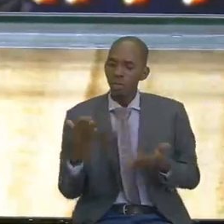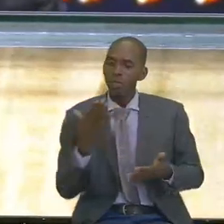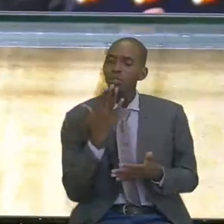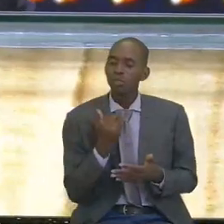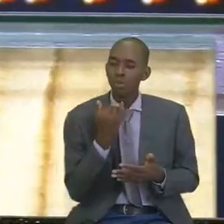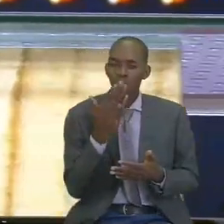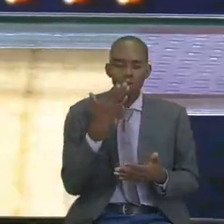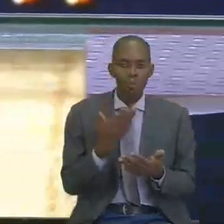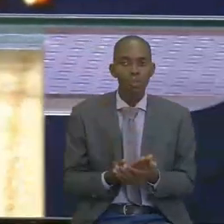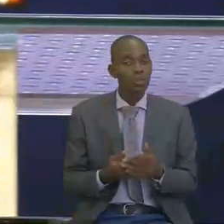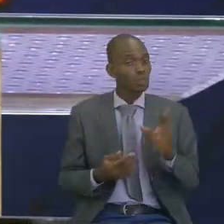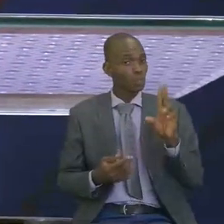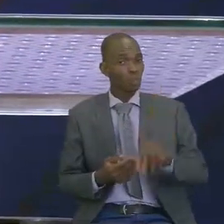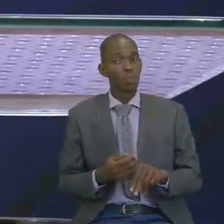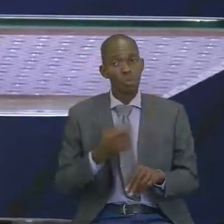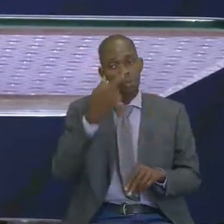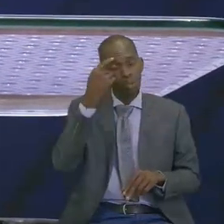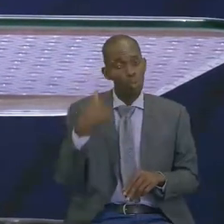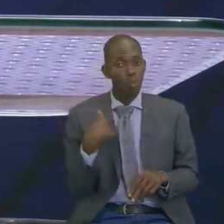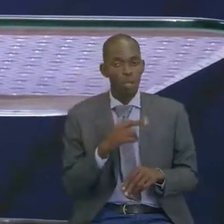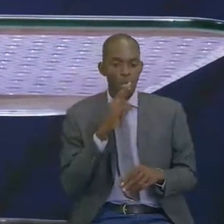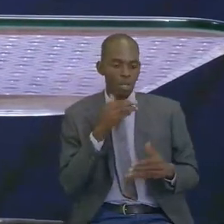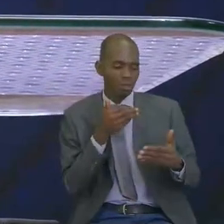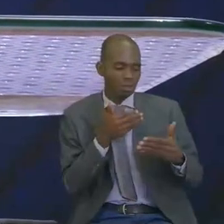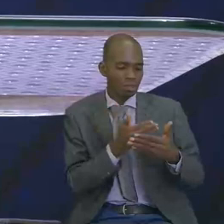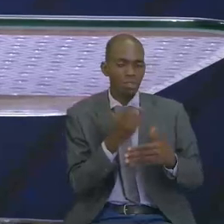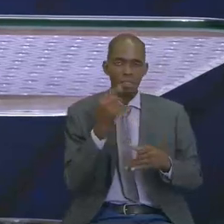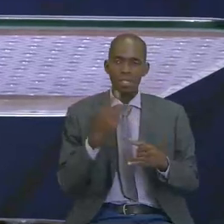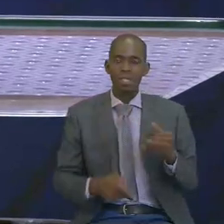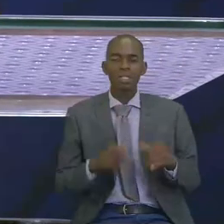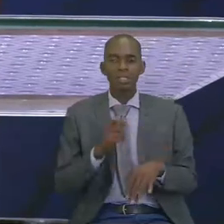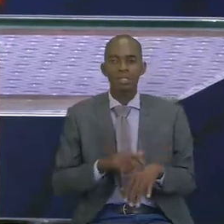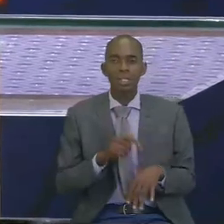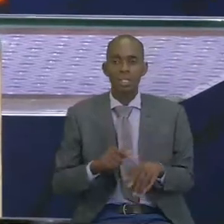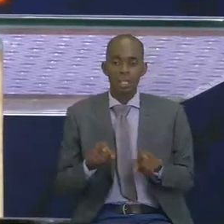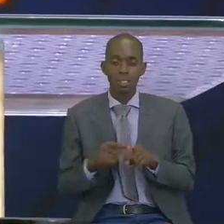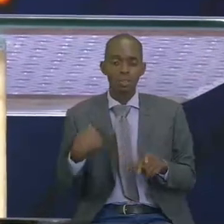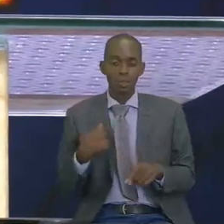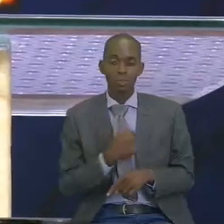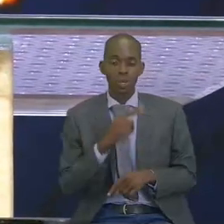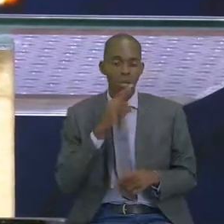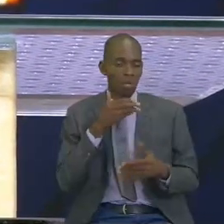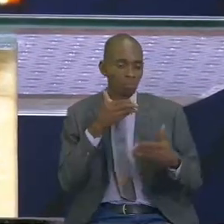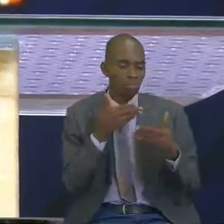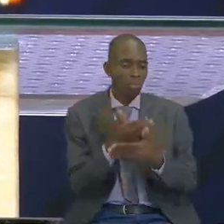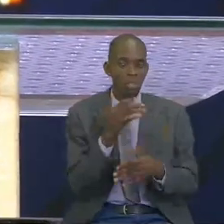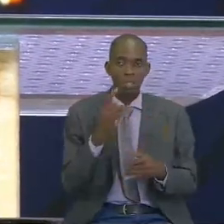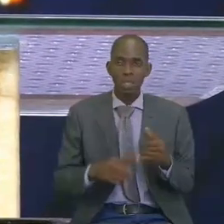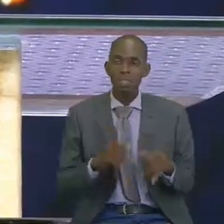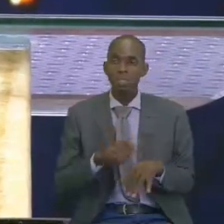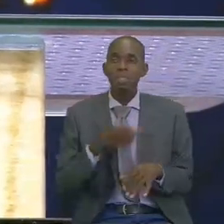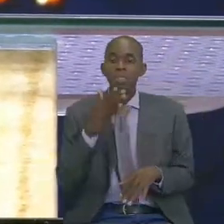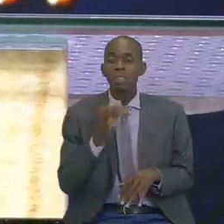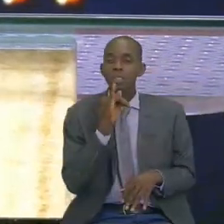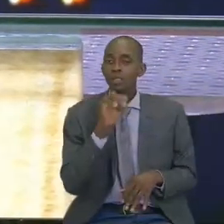non, non. Parce que nous nous approchons des derniers jours. Comme on s'approche des derniers jours, on ne peut